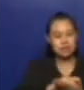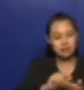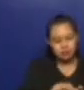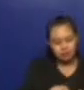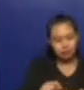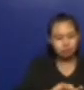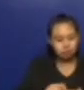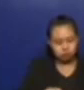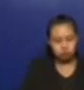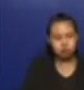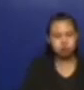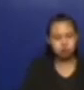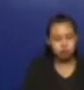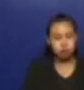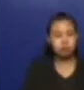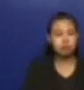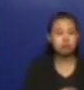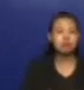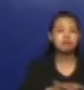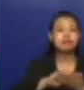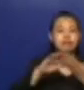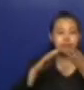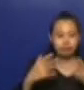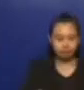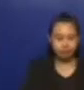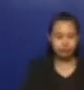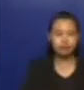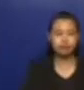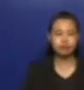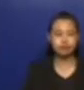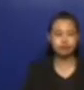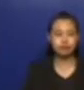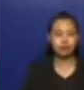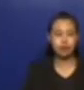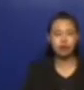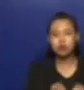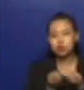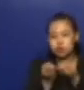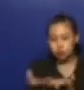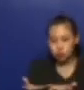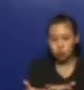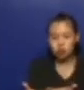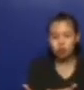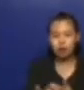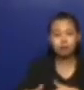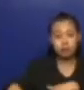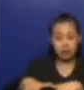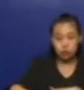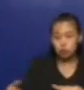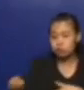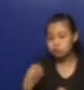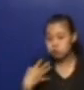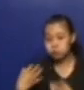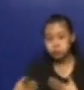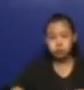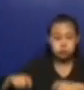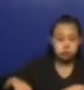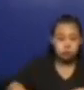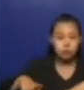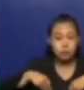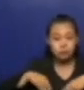ล่างมาจนเสร็จก่อนส่งประชามติมีคำถามพ่ว